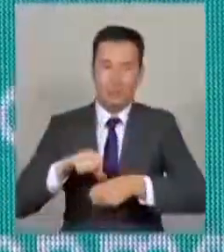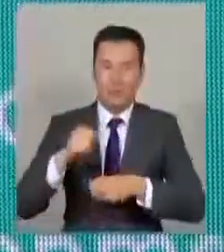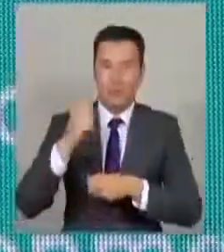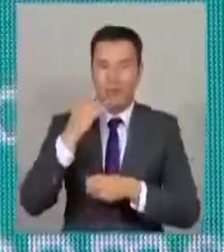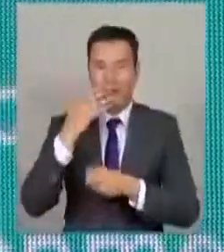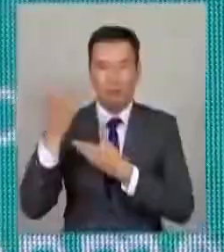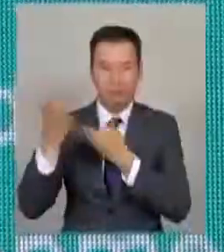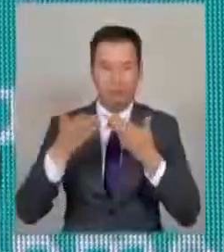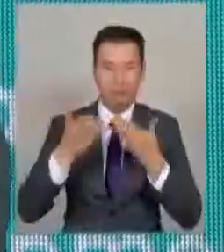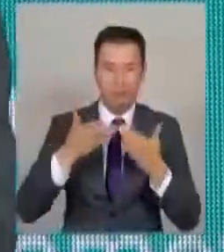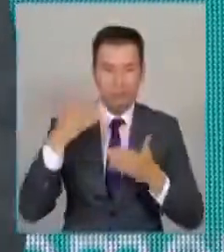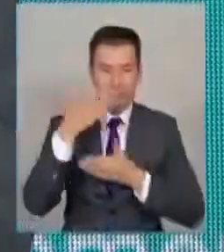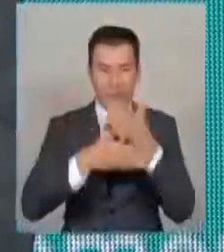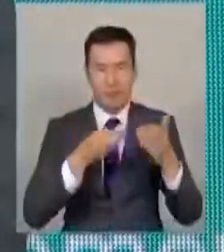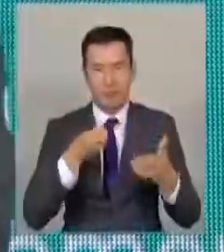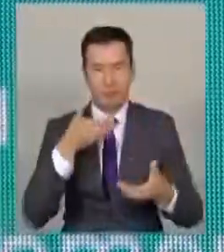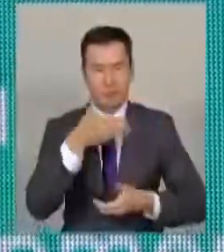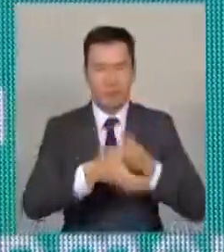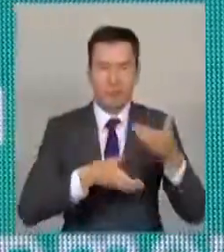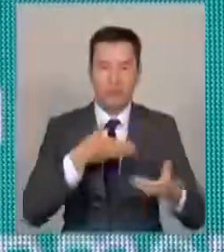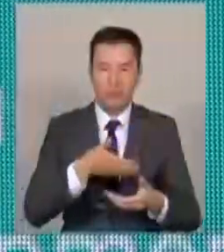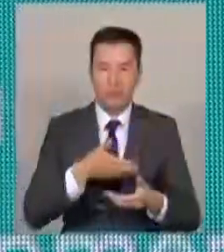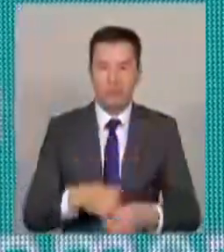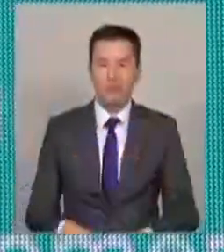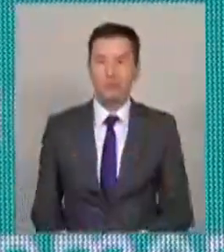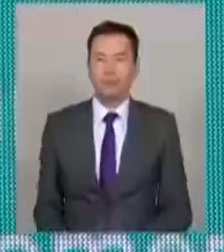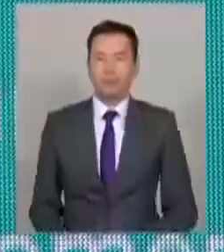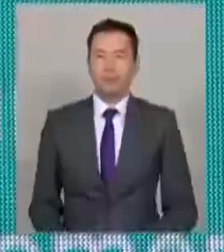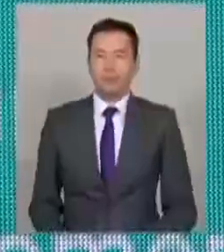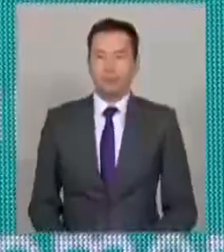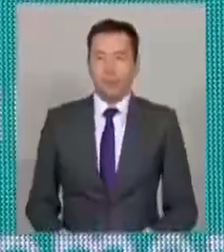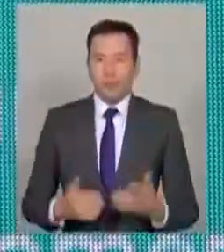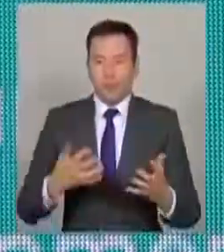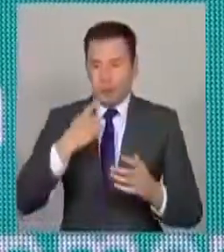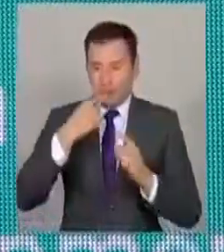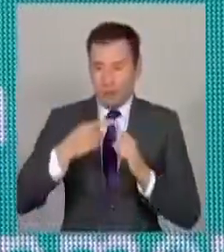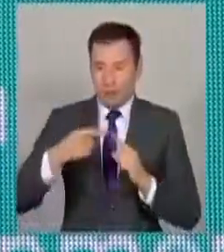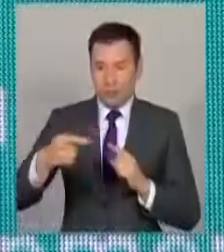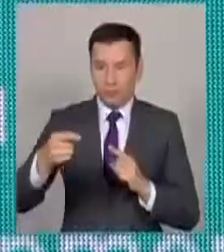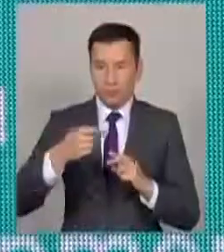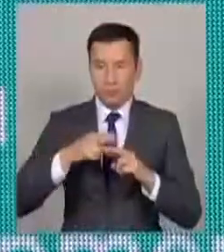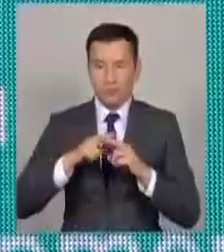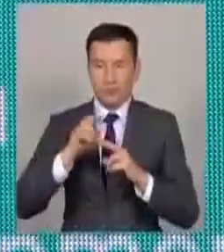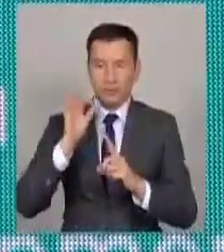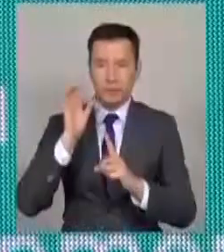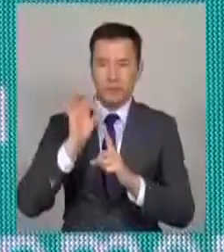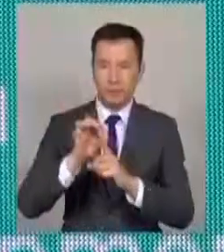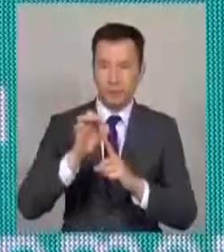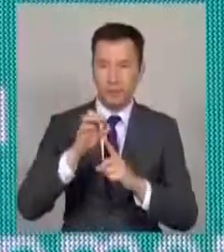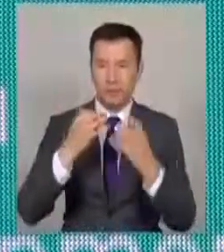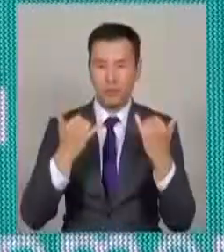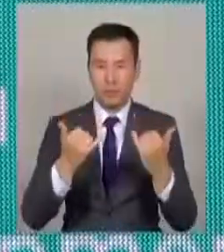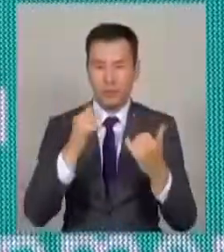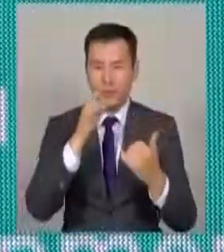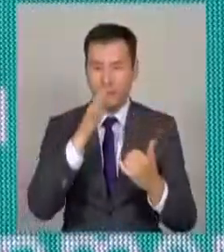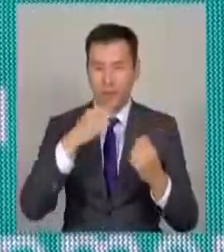Қазақстан 2006 жылдан бері Еуропалық даму банкінің құрылтайшыларының бірі. Биыл біз бұл қаржы ұйымындағы үлесімізді едәуір арттырдық. Қазіргі уақытта